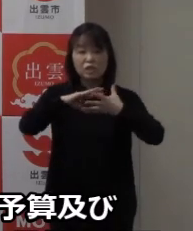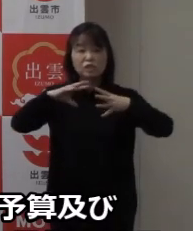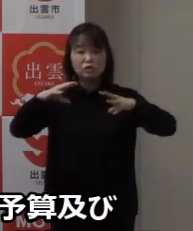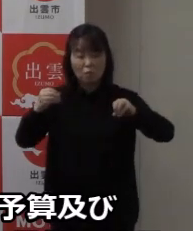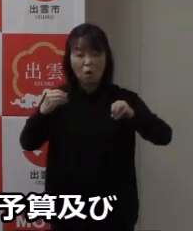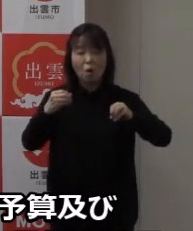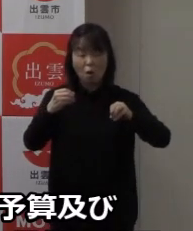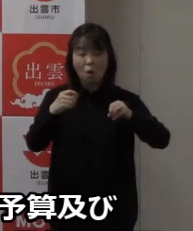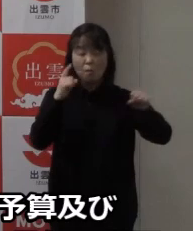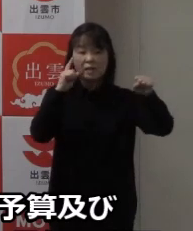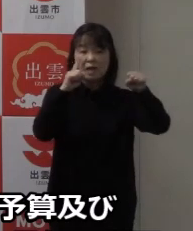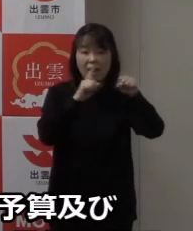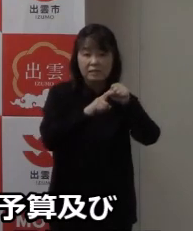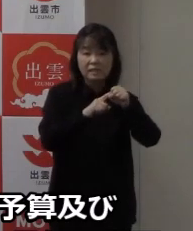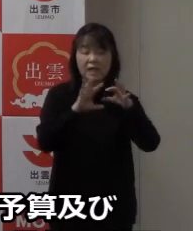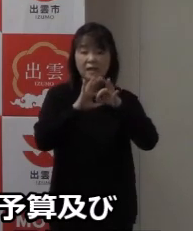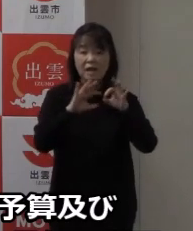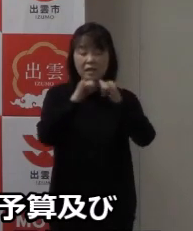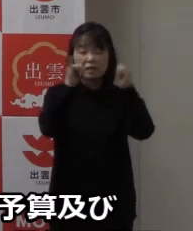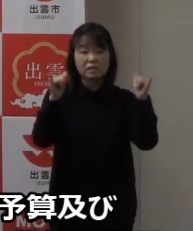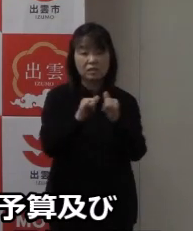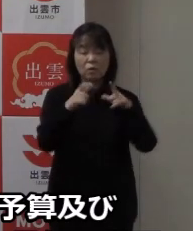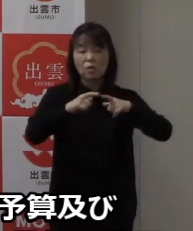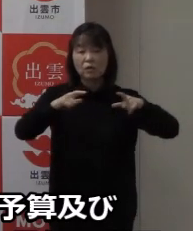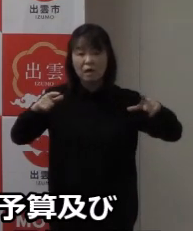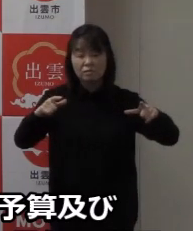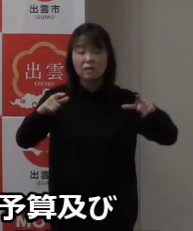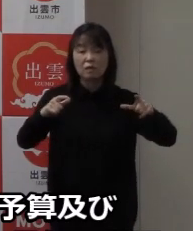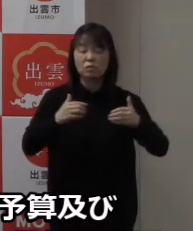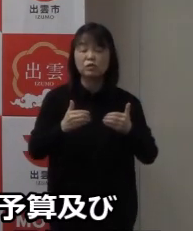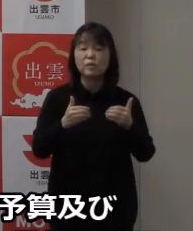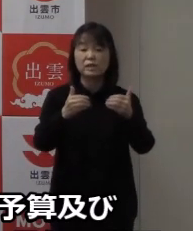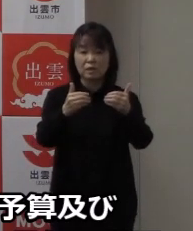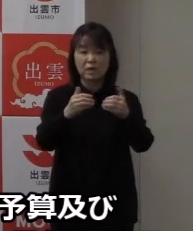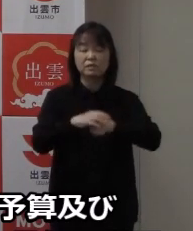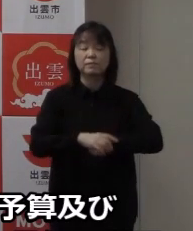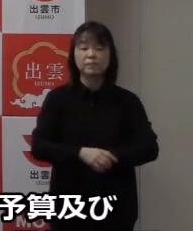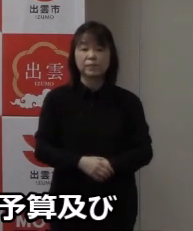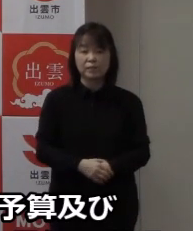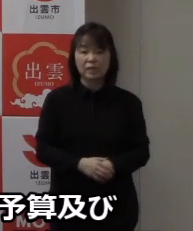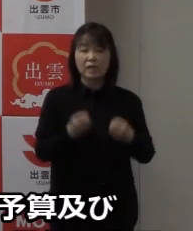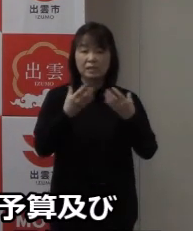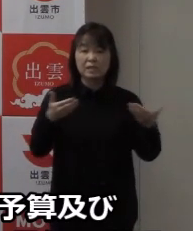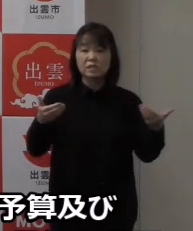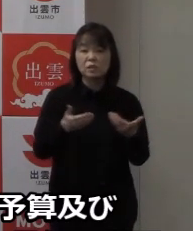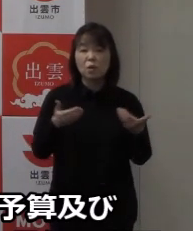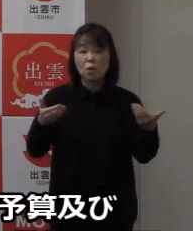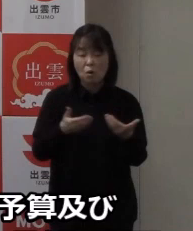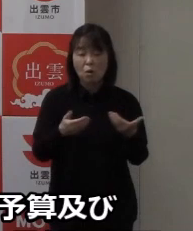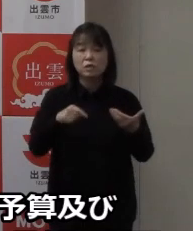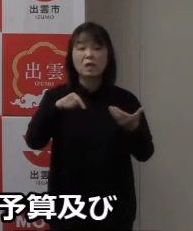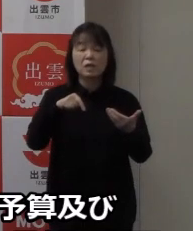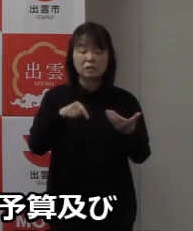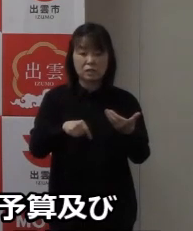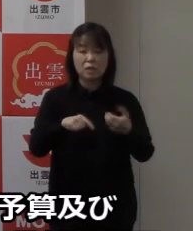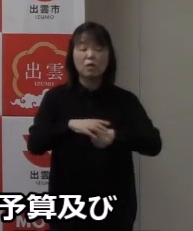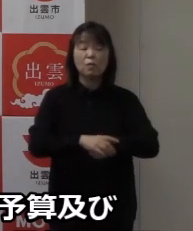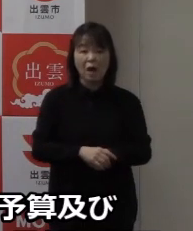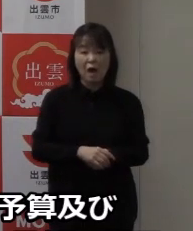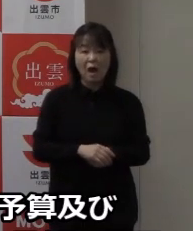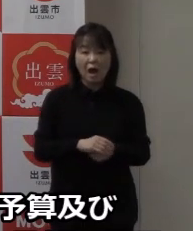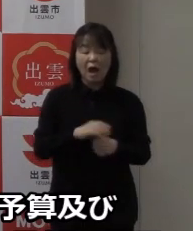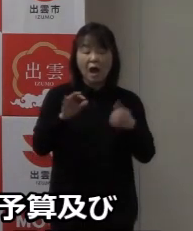拡大を図ってまいります。新規事業といたしましては観光施設情報等の面的 DX 推進事